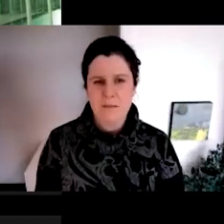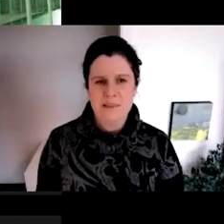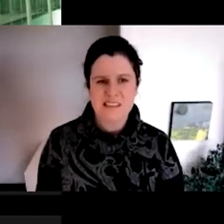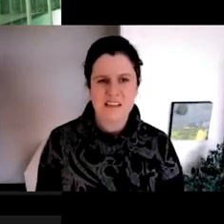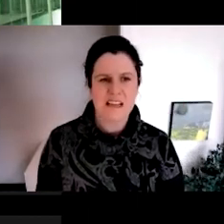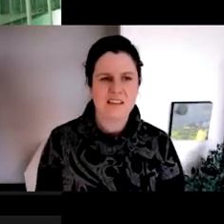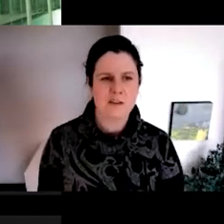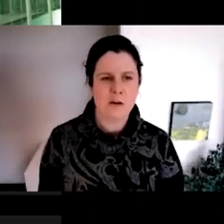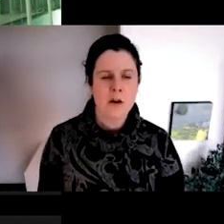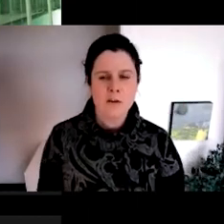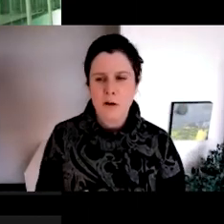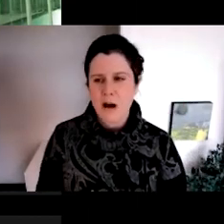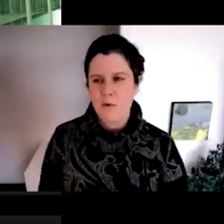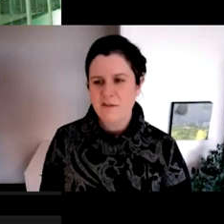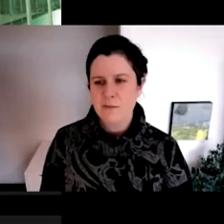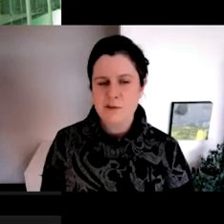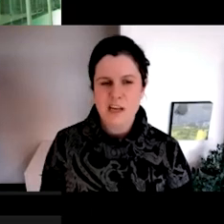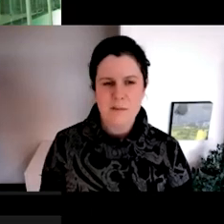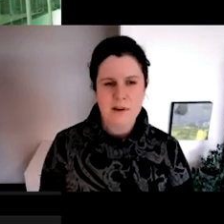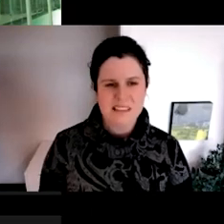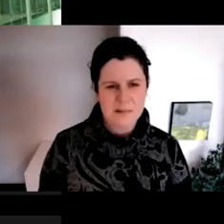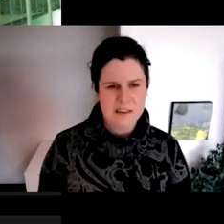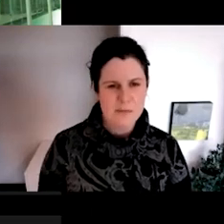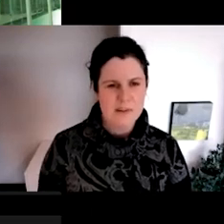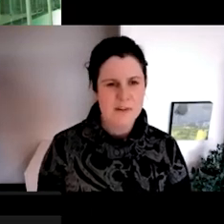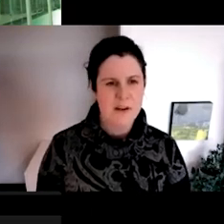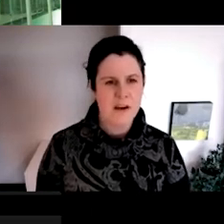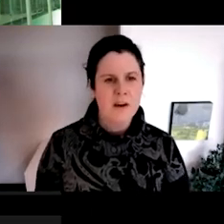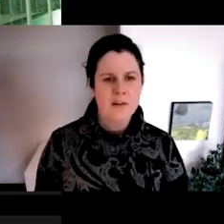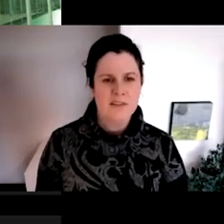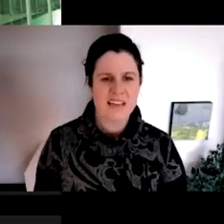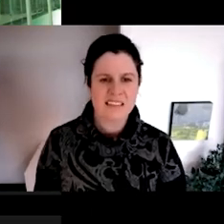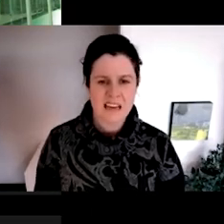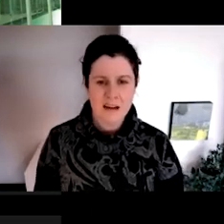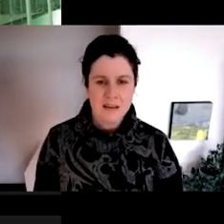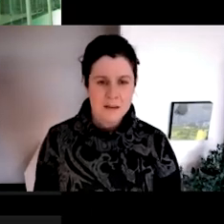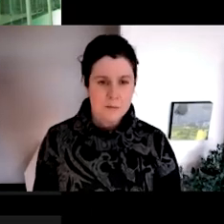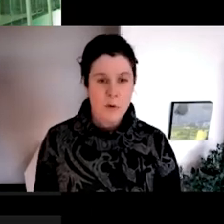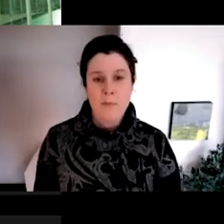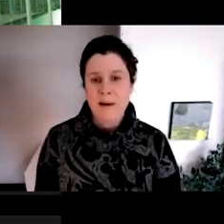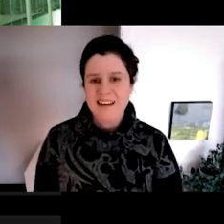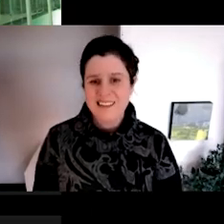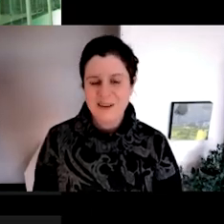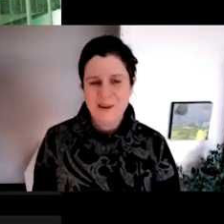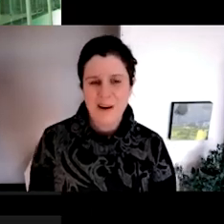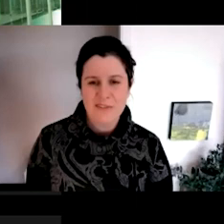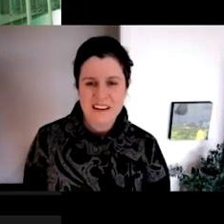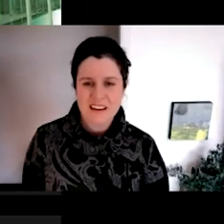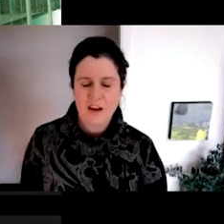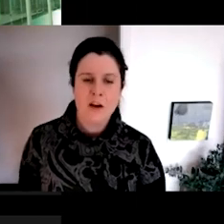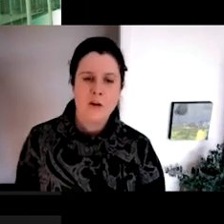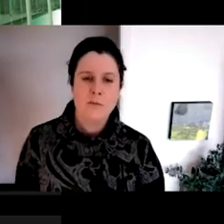80 pistes d'action dont à mon avis plusieurs peuvent s'appliquer au milieu universitaire pourquoi pas par exemple